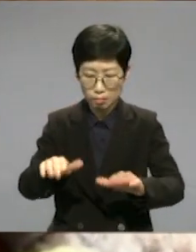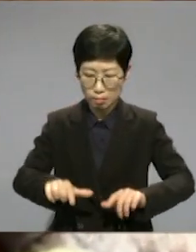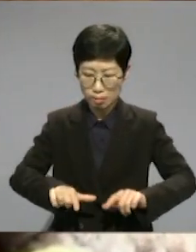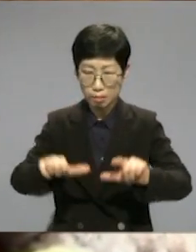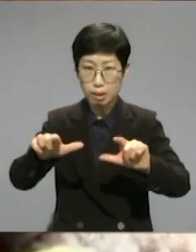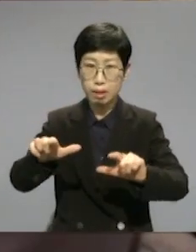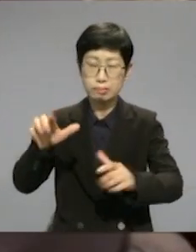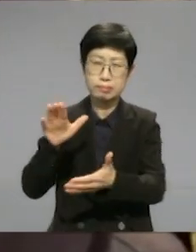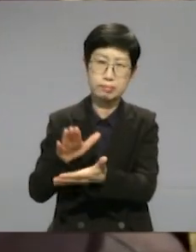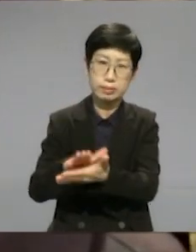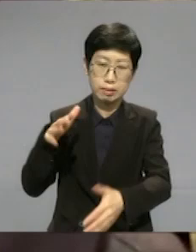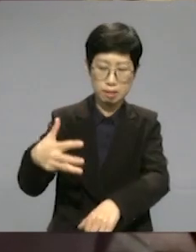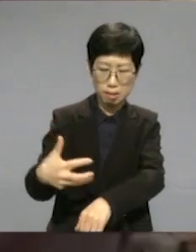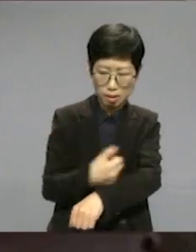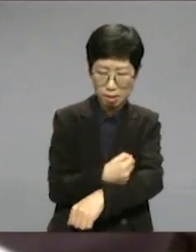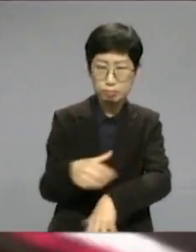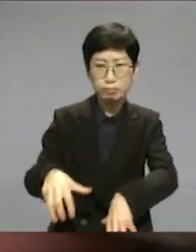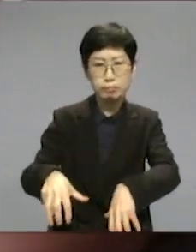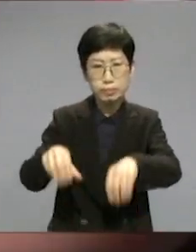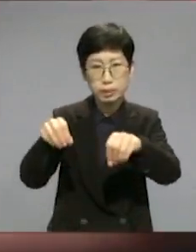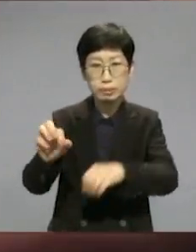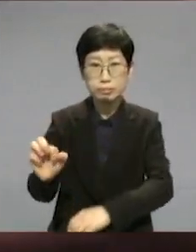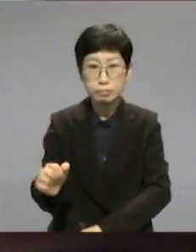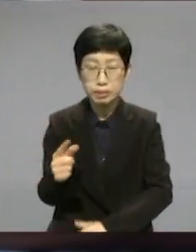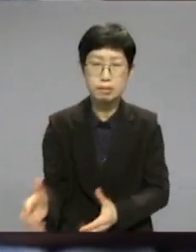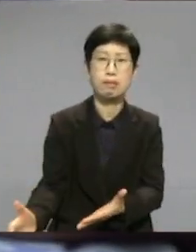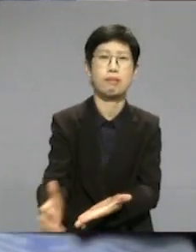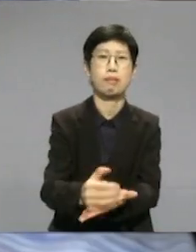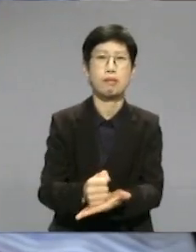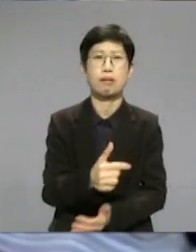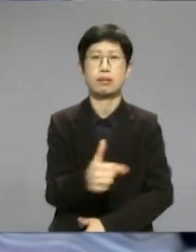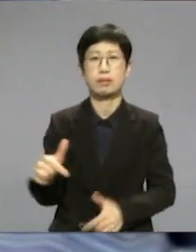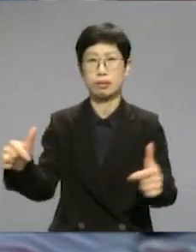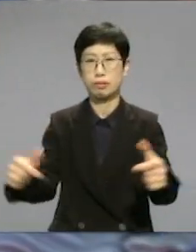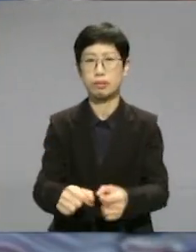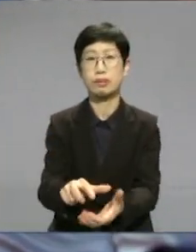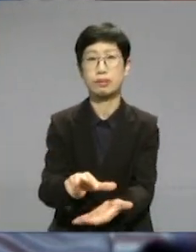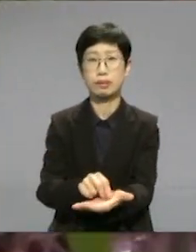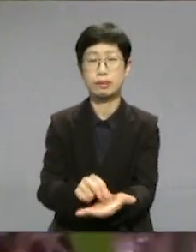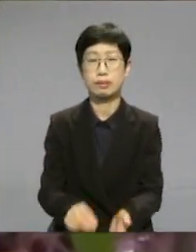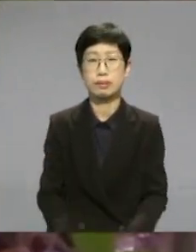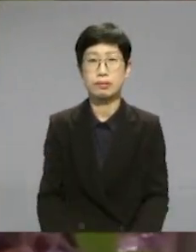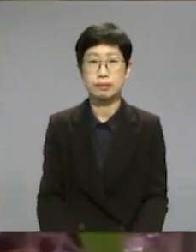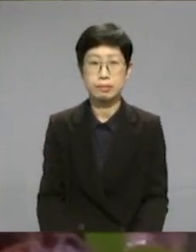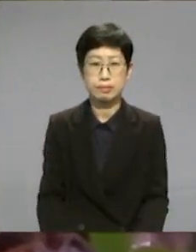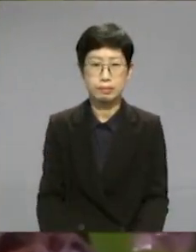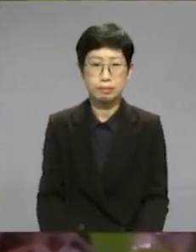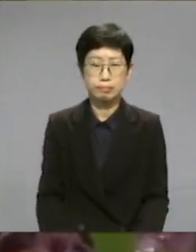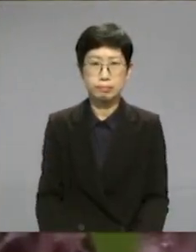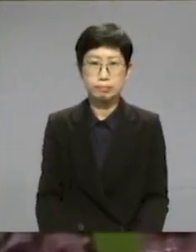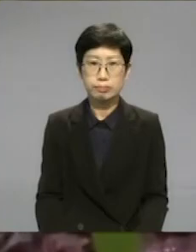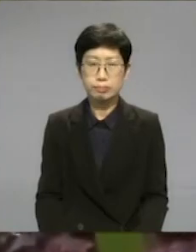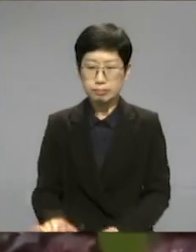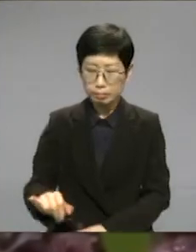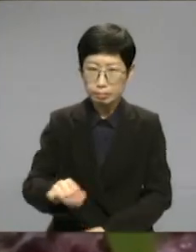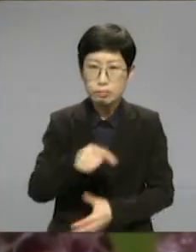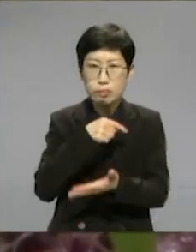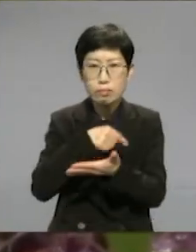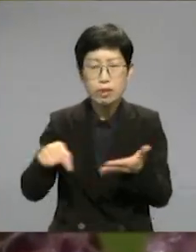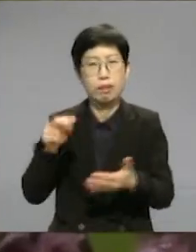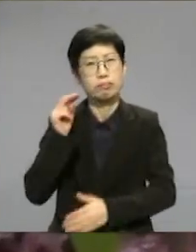올해는 불볕더위와 건조한 기후로 수확에 큰 차질을 빚고 있습니다. 병충해도